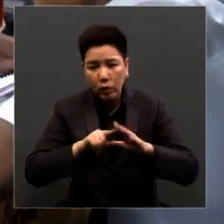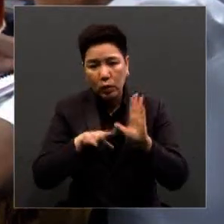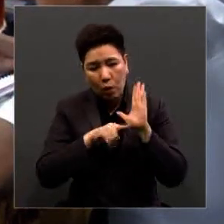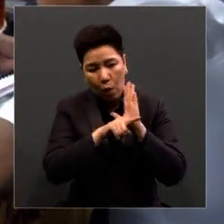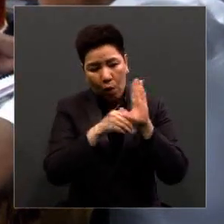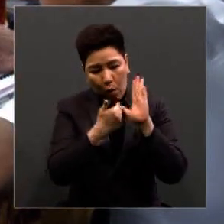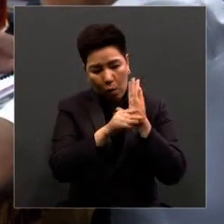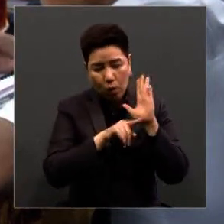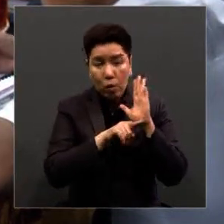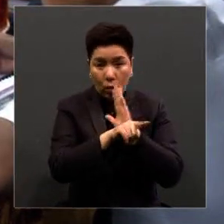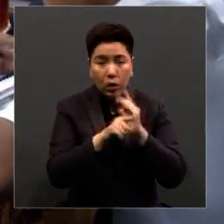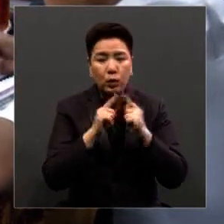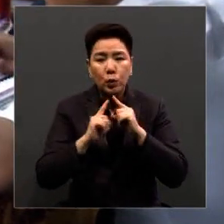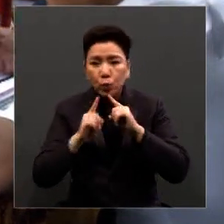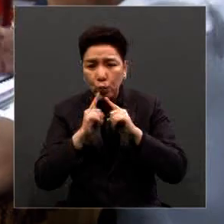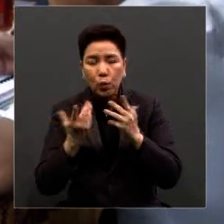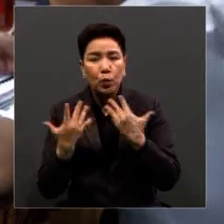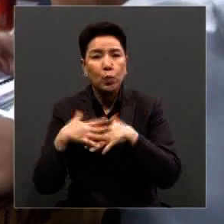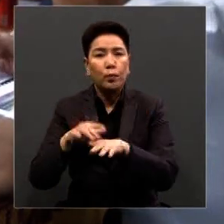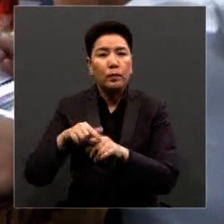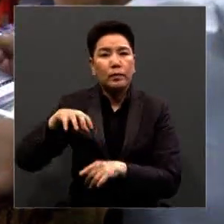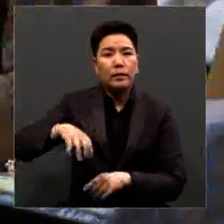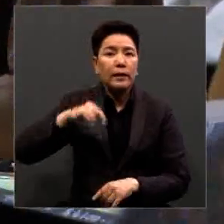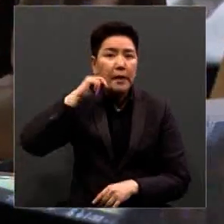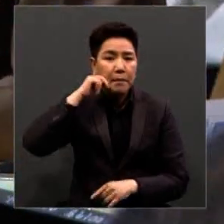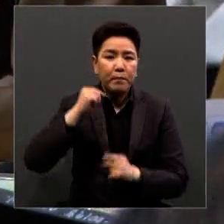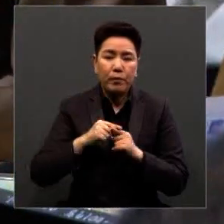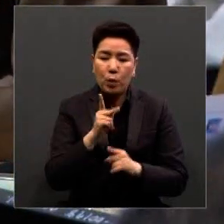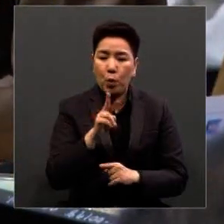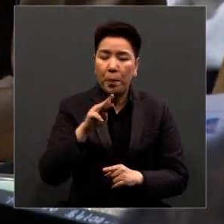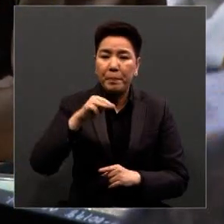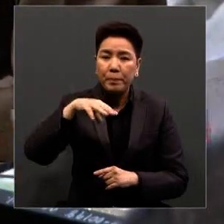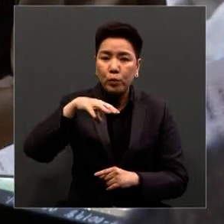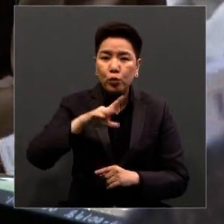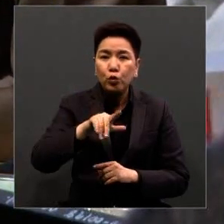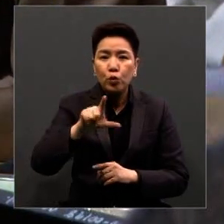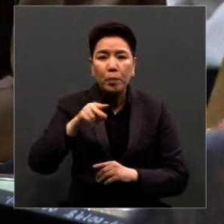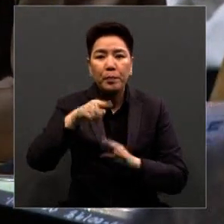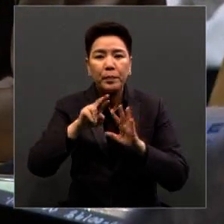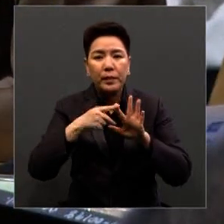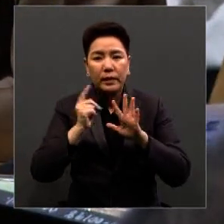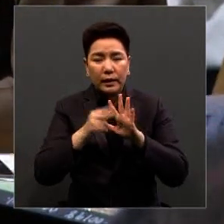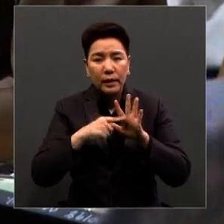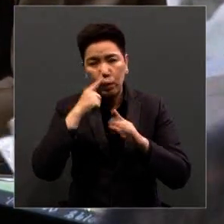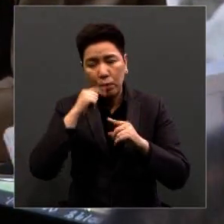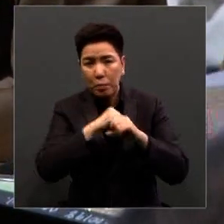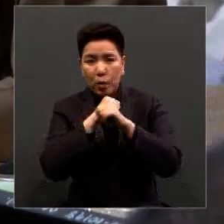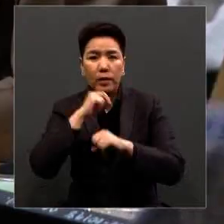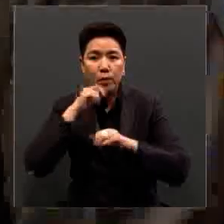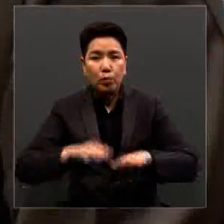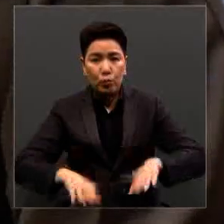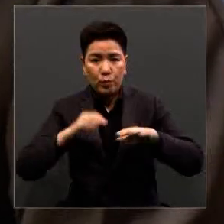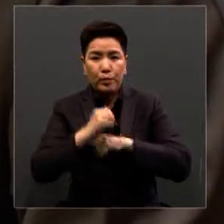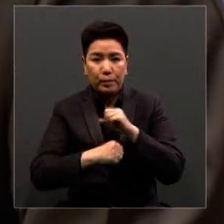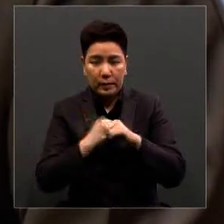ฝั่งตะวันออกนะครับก็ได้มีการหารือร่วมกับสำนักระบายน้ำและกรมชลนะครับเพื่อรองรับปัญหาน้ำท่วมที่จะเกิดขึ้นในปีนี้แล้ว